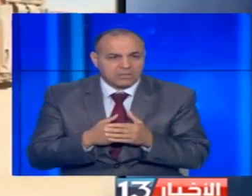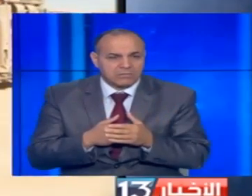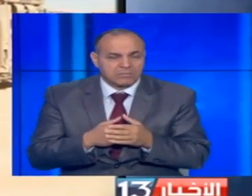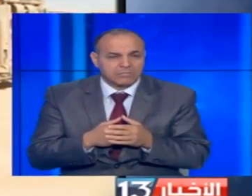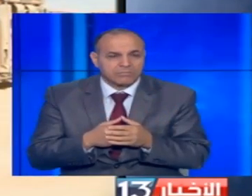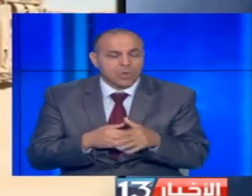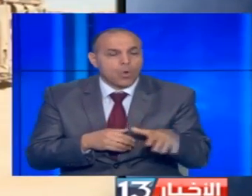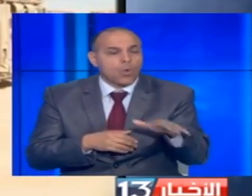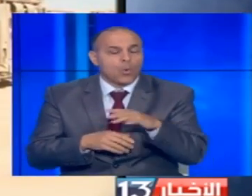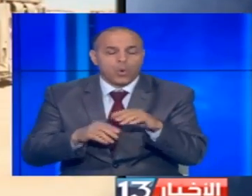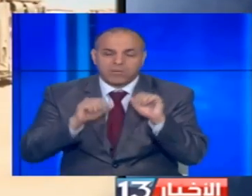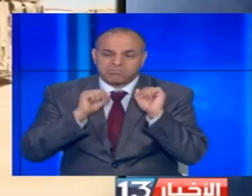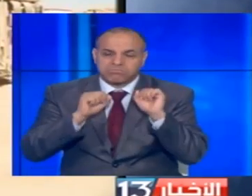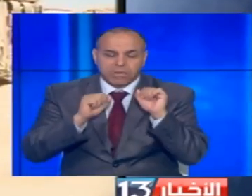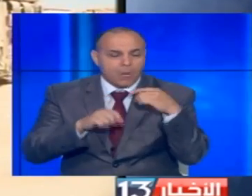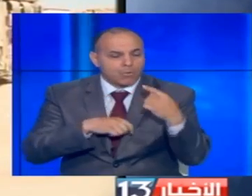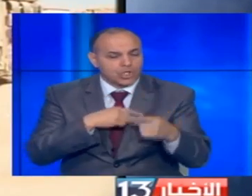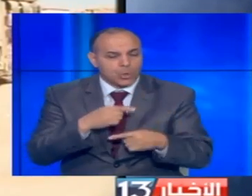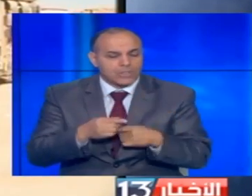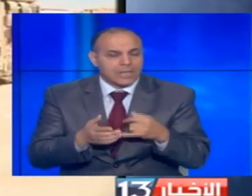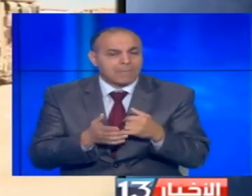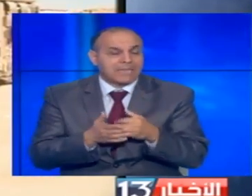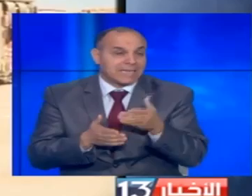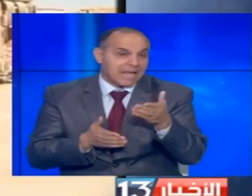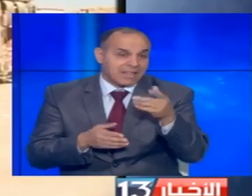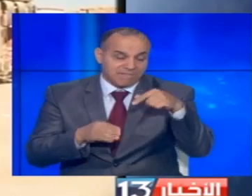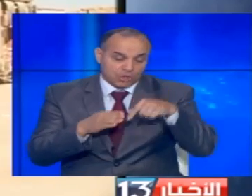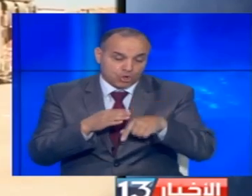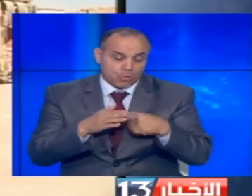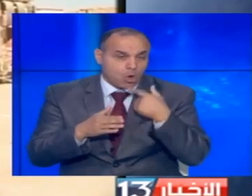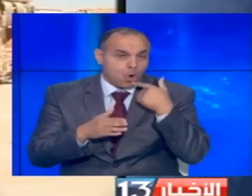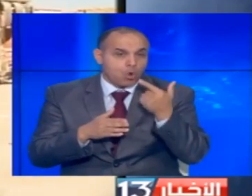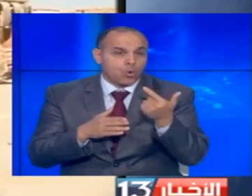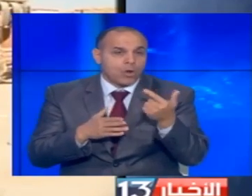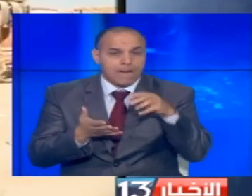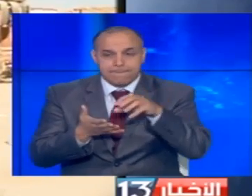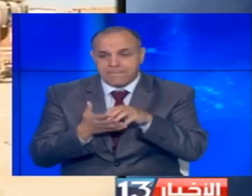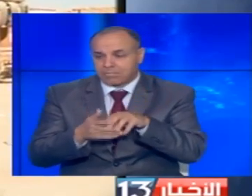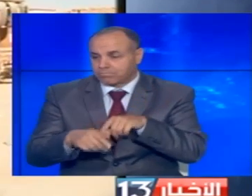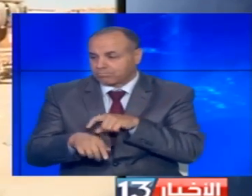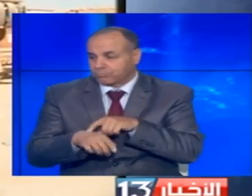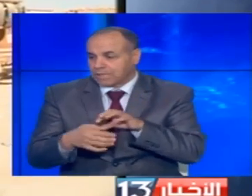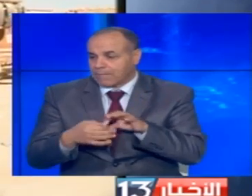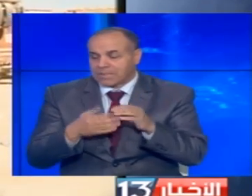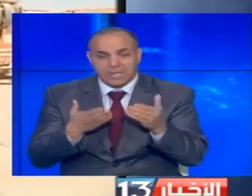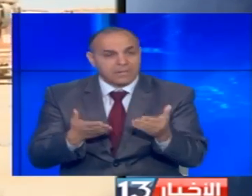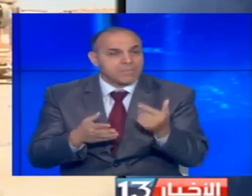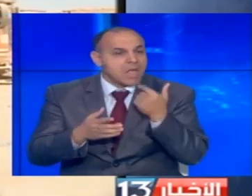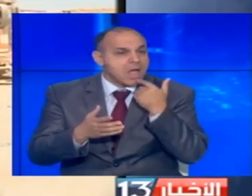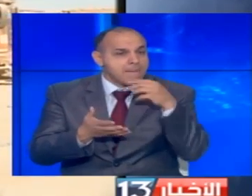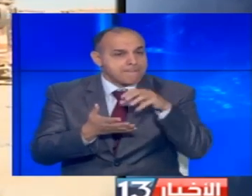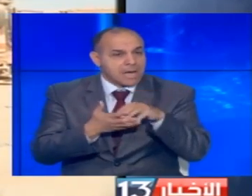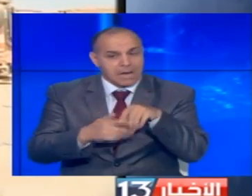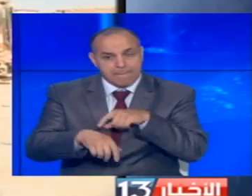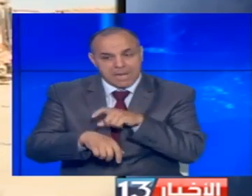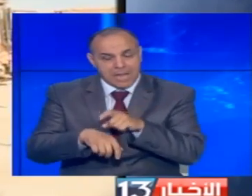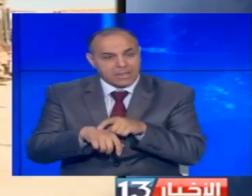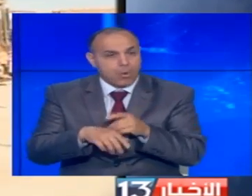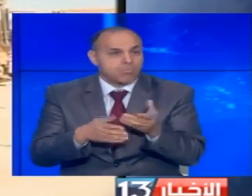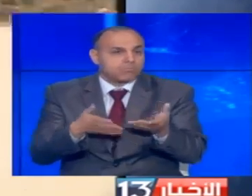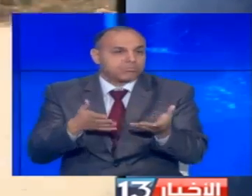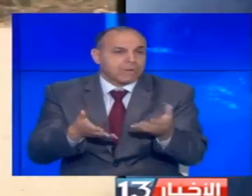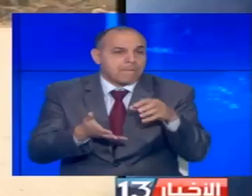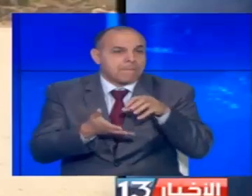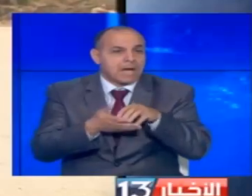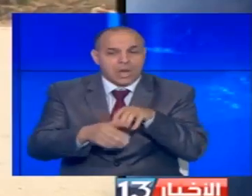حكات احتجاجيه متواصله بمدينه رديف تحتل مقرات المؤسسات العموميه كمقر البلديه وكذلك